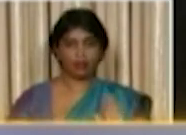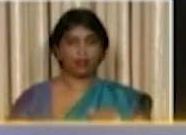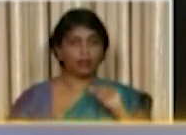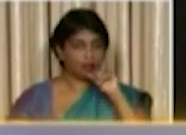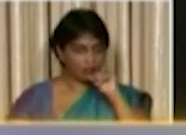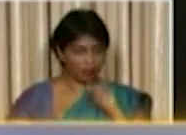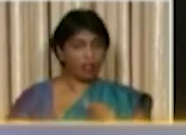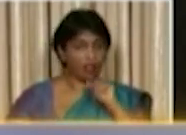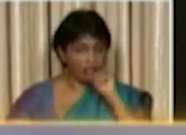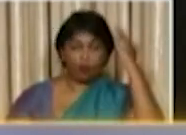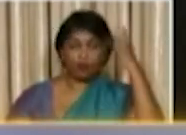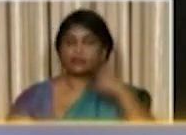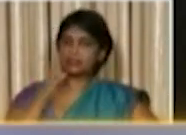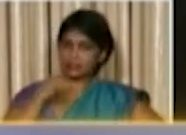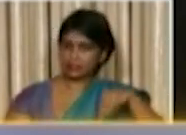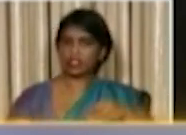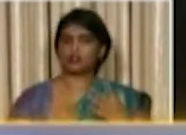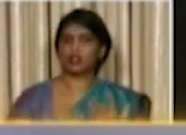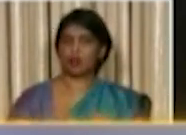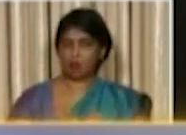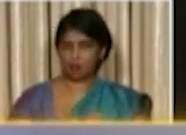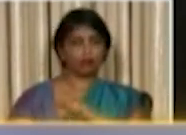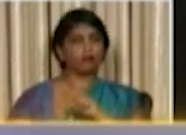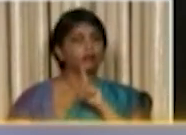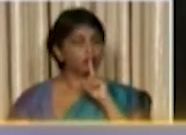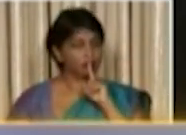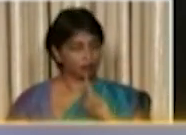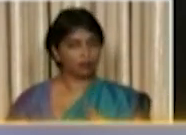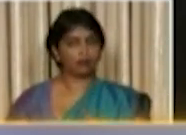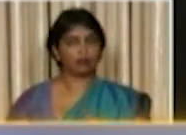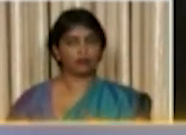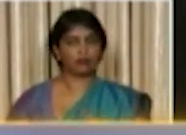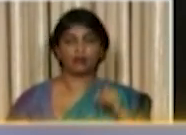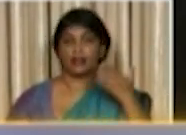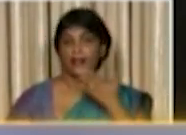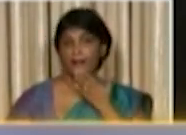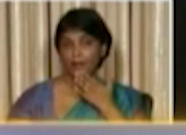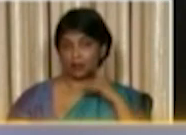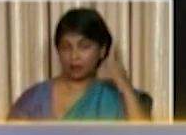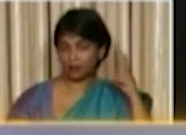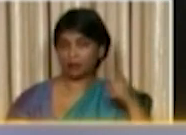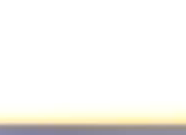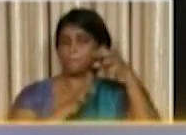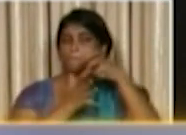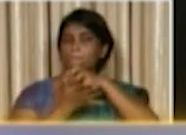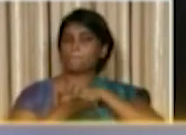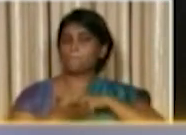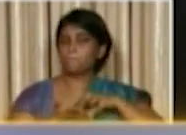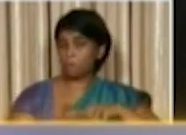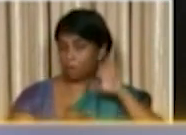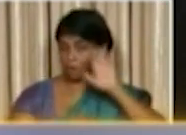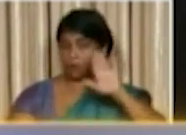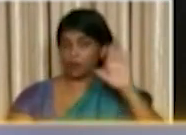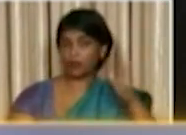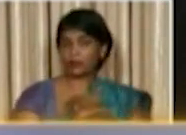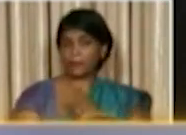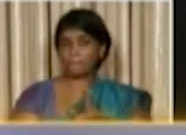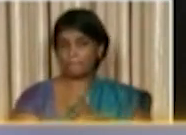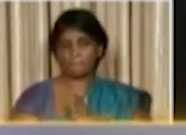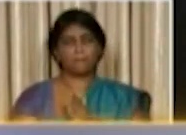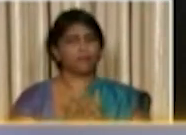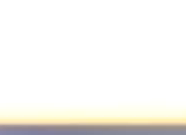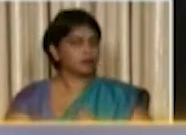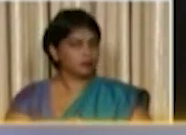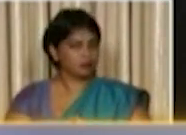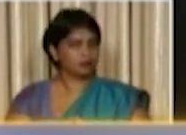වශයෙන්ම මුලදි අපිට අවශ්‍ය ජනවර්මක්. ඒ වගේම ඔබතුමා සඳහන් කරා මේ යුනයිටඩ් ස්ටේට්ස් වල විවිධ ප්‍රාන්ත ඒ බෙදී යන්නට කැඩී යන්නට